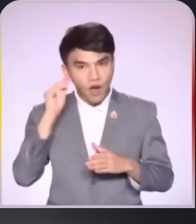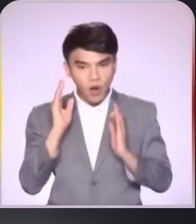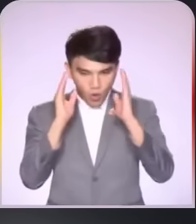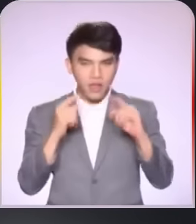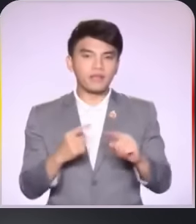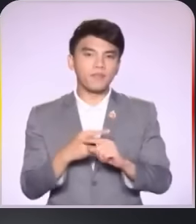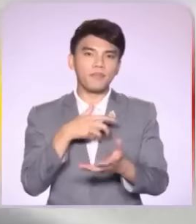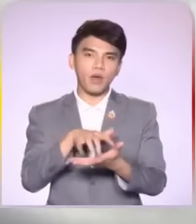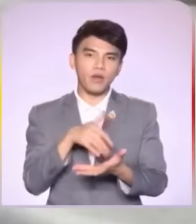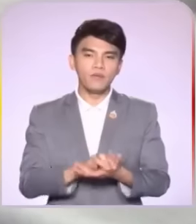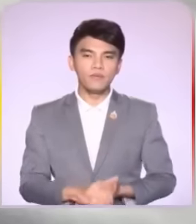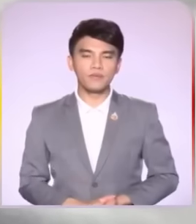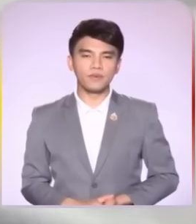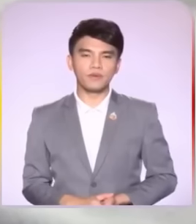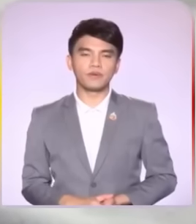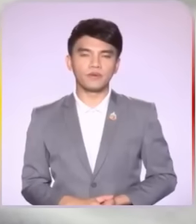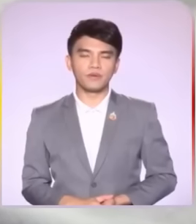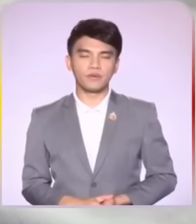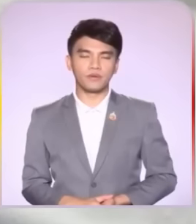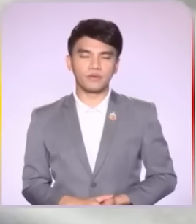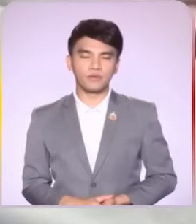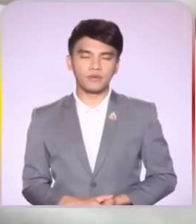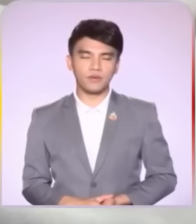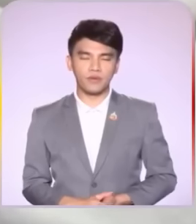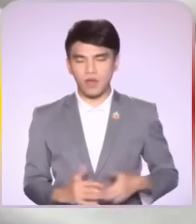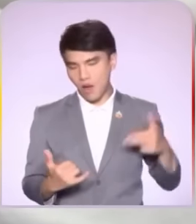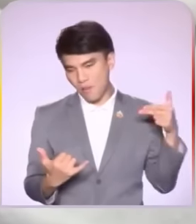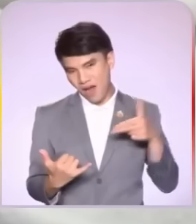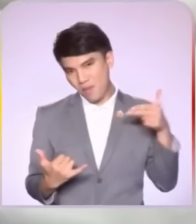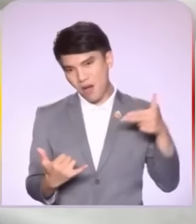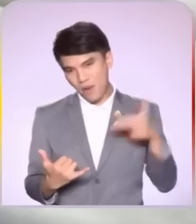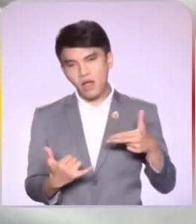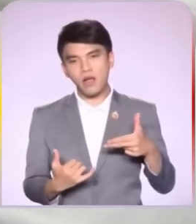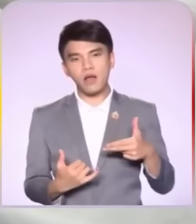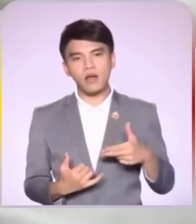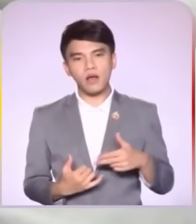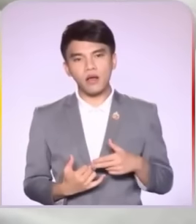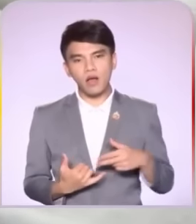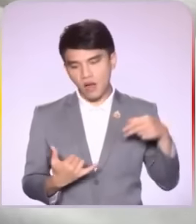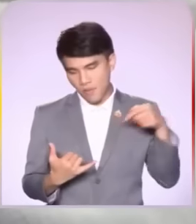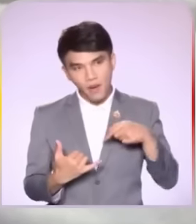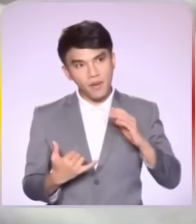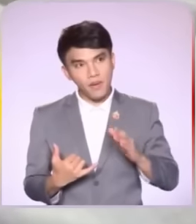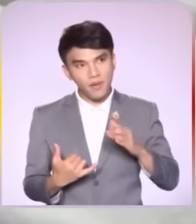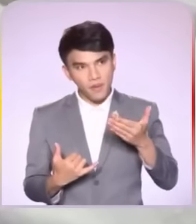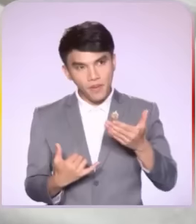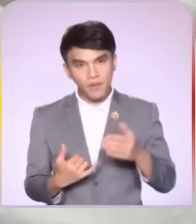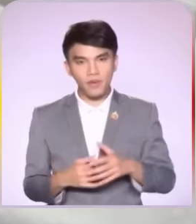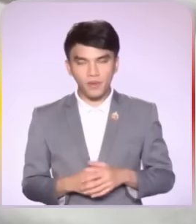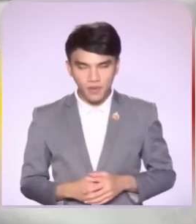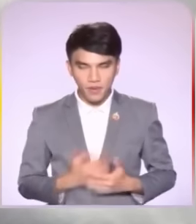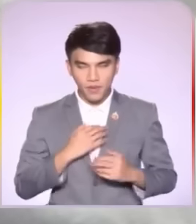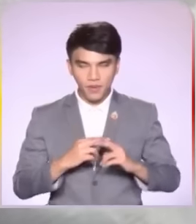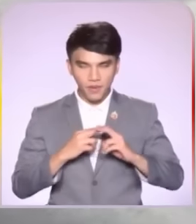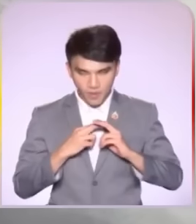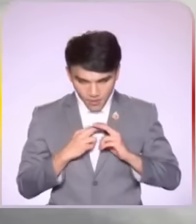ครับ เขาก็ยิงมาปั้งปั้งปั้งเม็ดแรกกระโดนที่ขาแล้วผมด้วยความที่